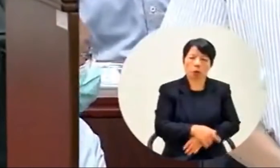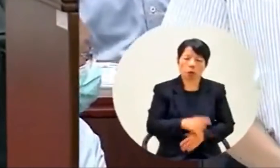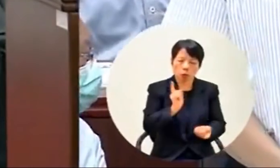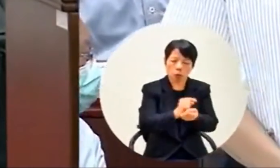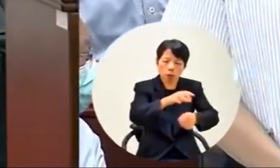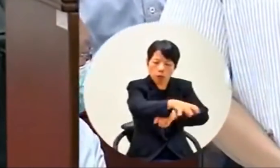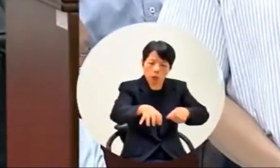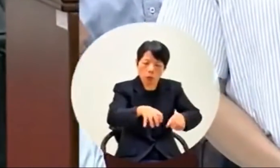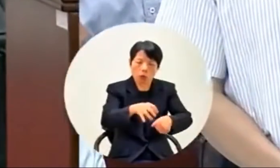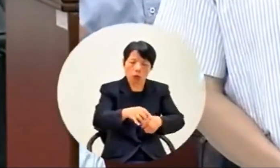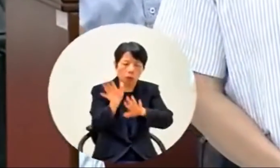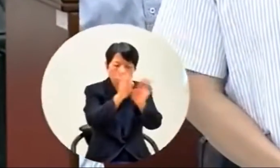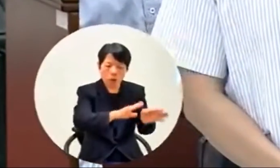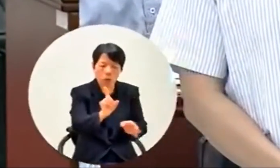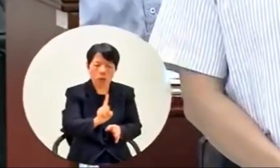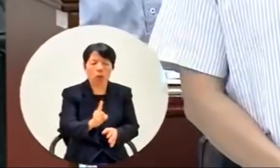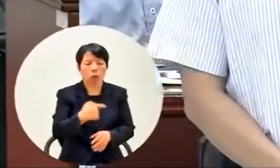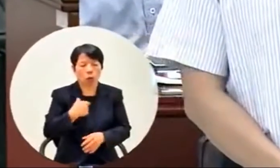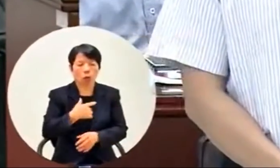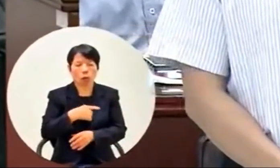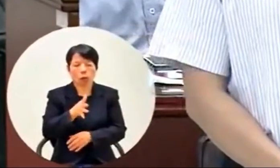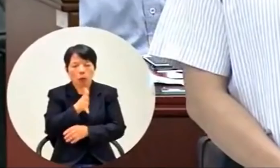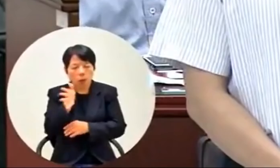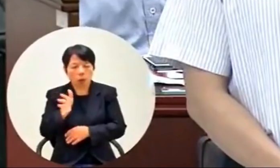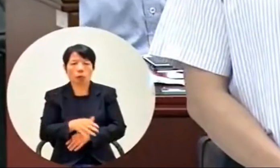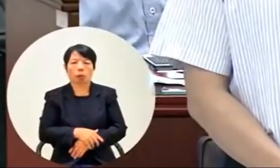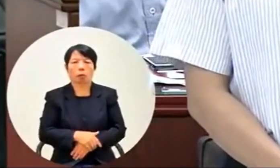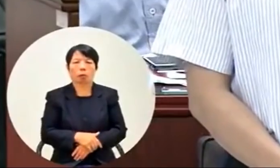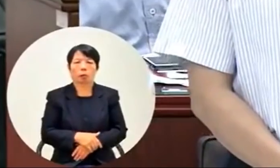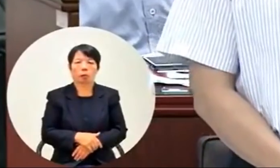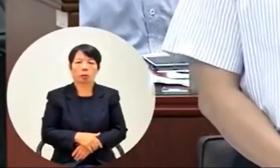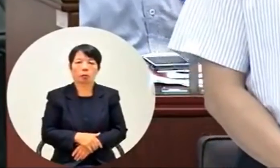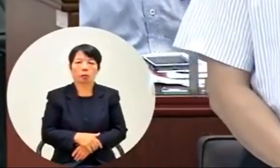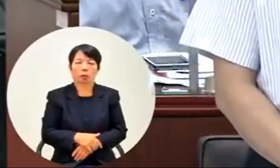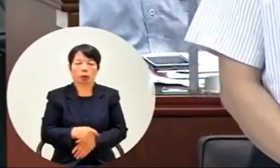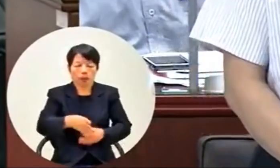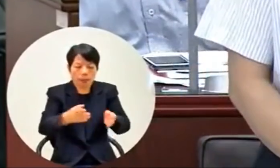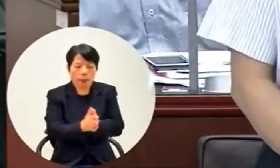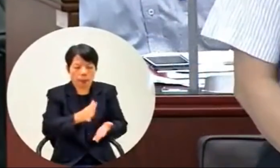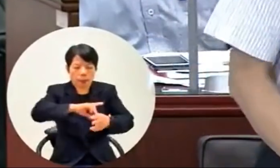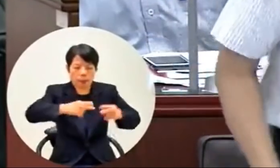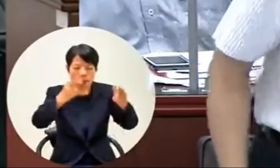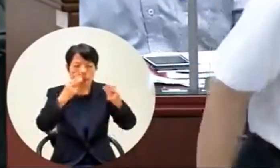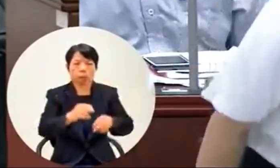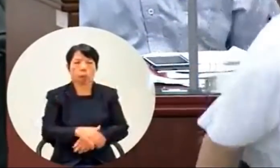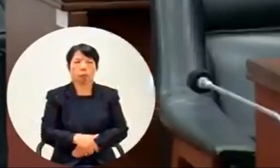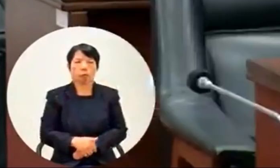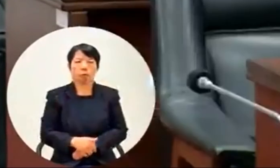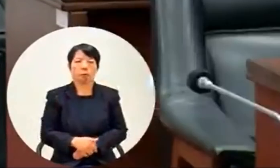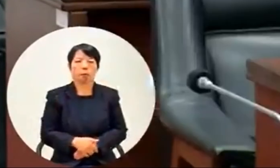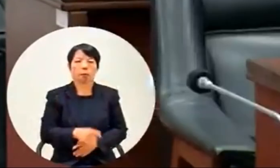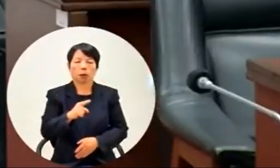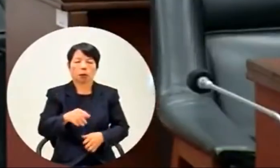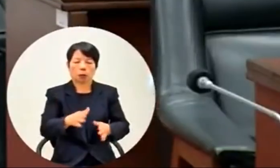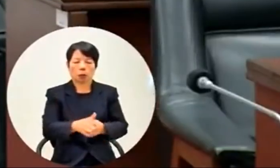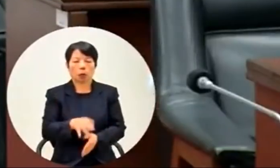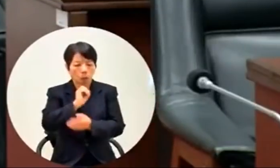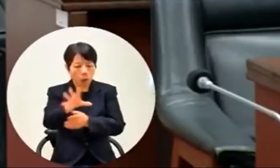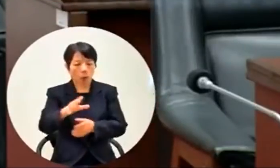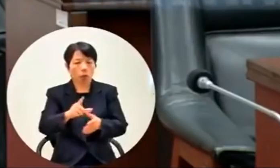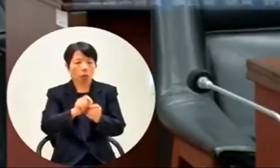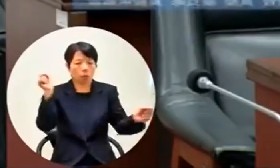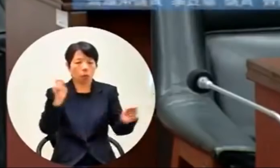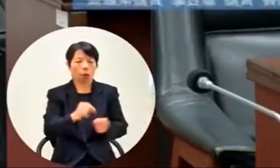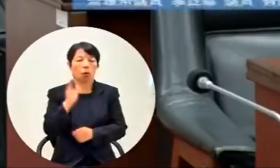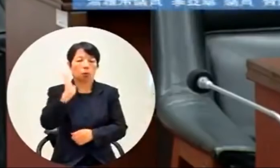境现况。那我们会 局长， 我们会 好，请坐。 我们会马上改善。 这个反应多久了？水利局自己